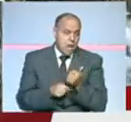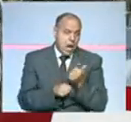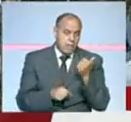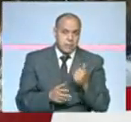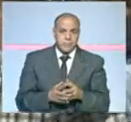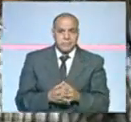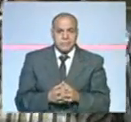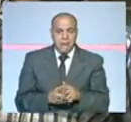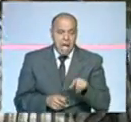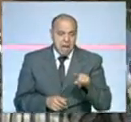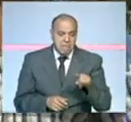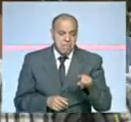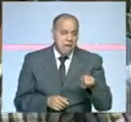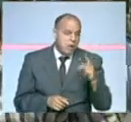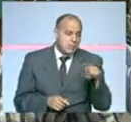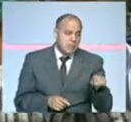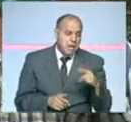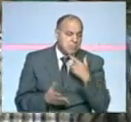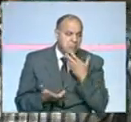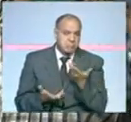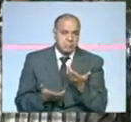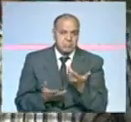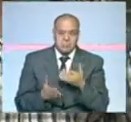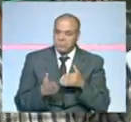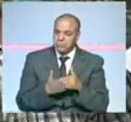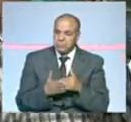الفارق على دينار وعلى خمسمائه معناها